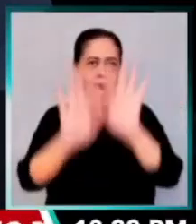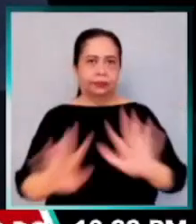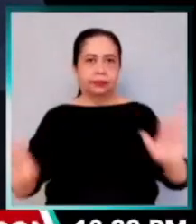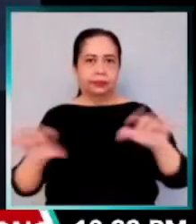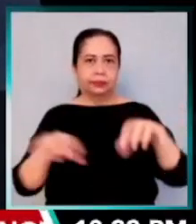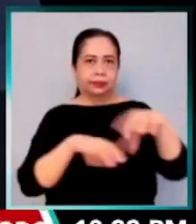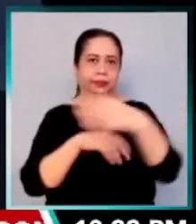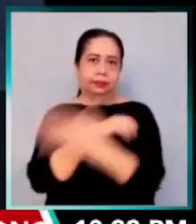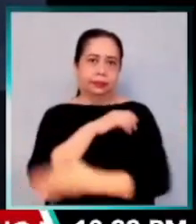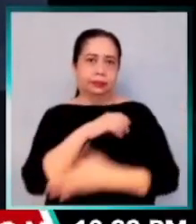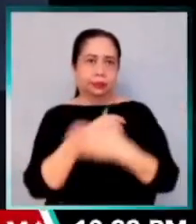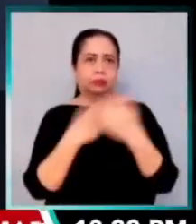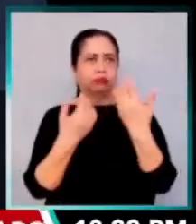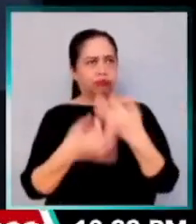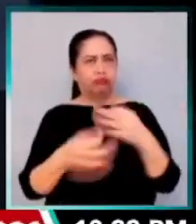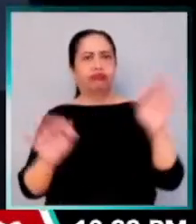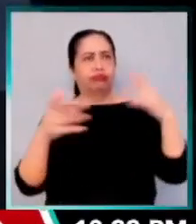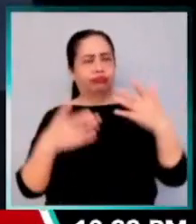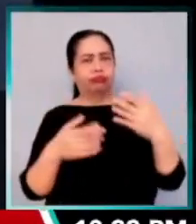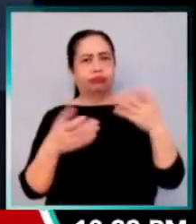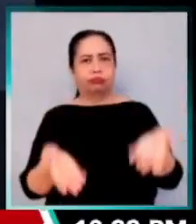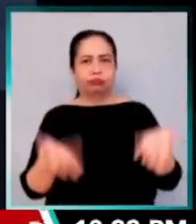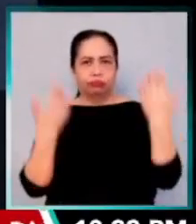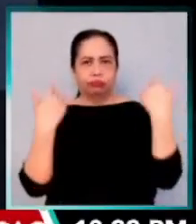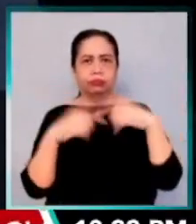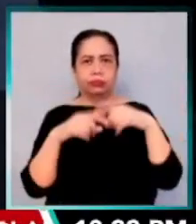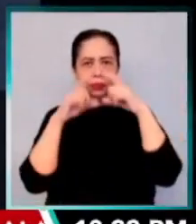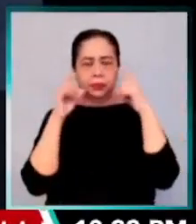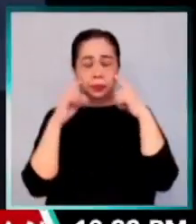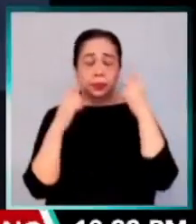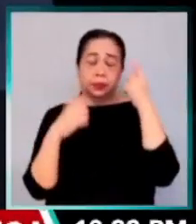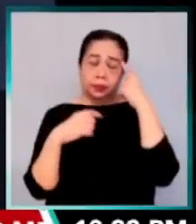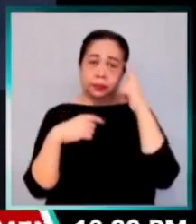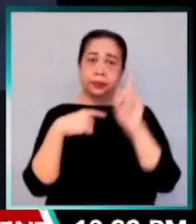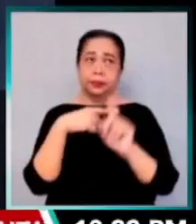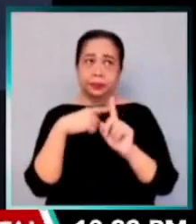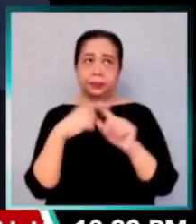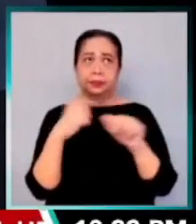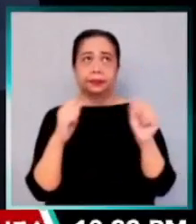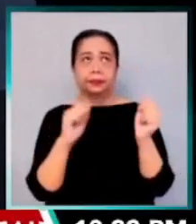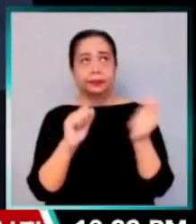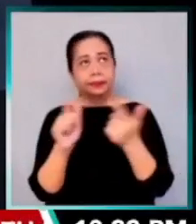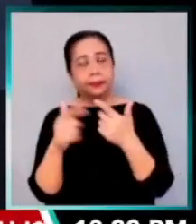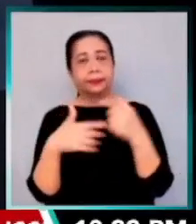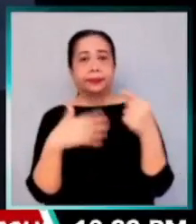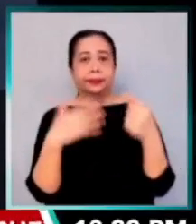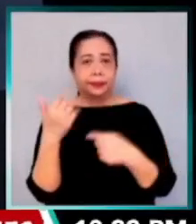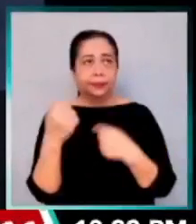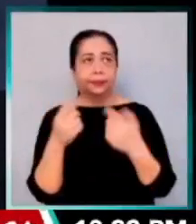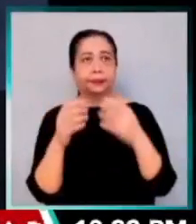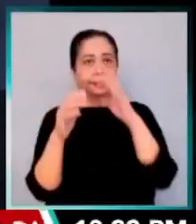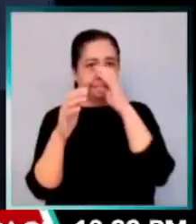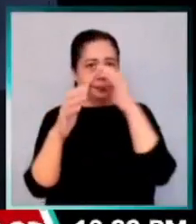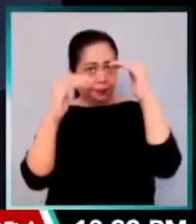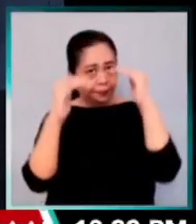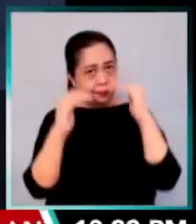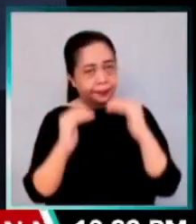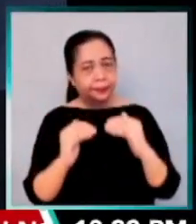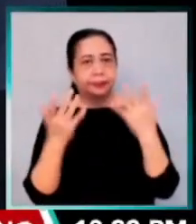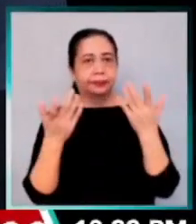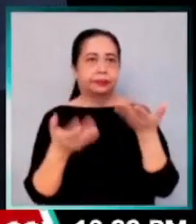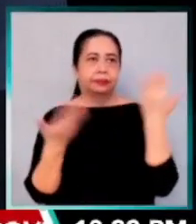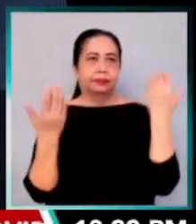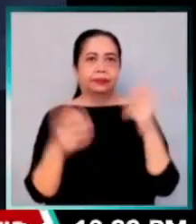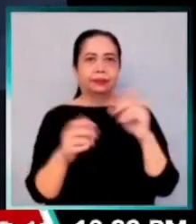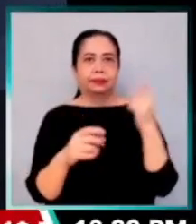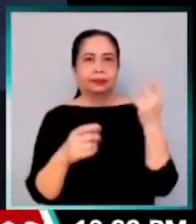long liberalized their mask mandates. We are optimistic that with all of these restrictions being lifted by the Marcos